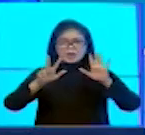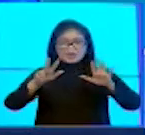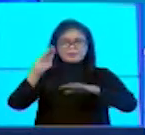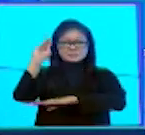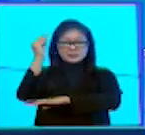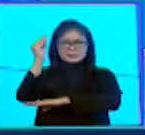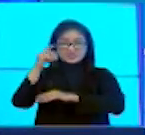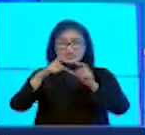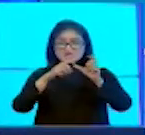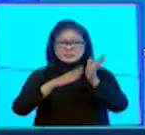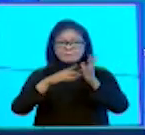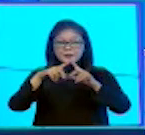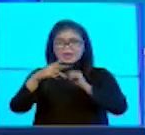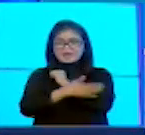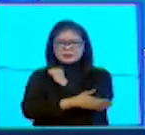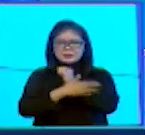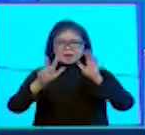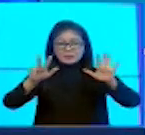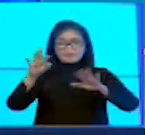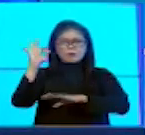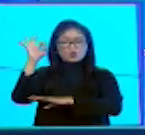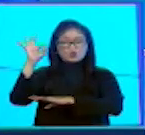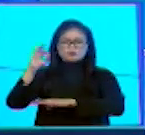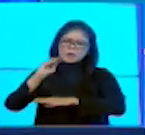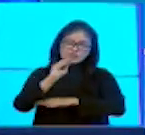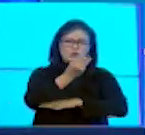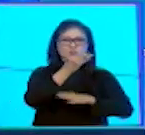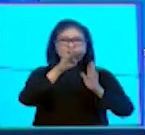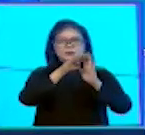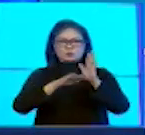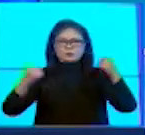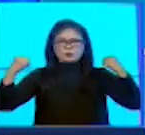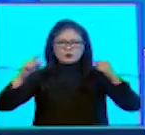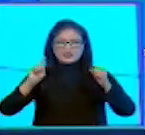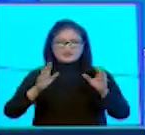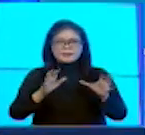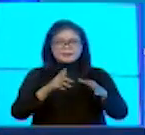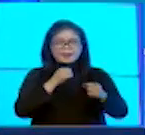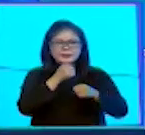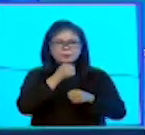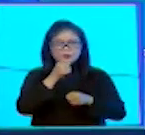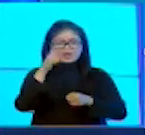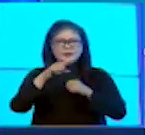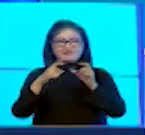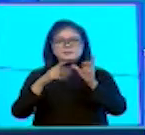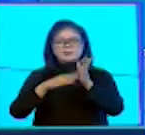menyediakan layanan bagi orang tua siswa dengan protokol kesehatan. Dan berikut laporan tim liputan kami dari SMA Negeri 8